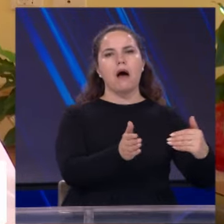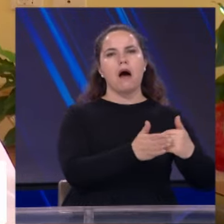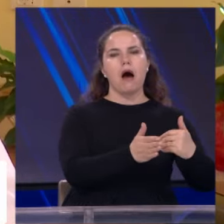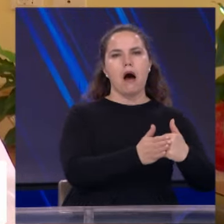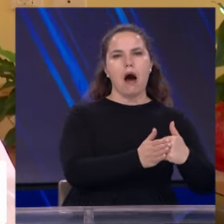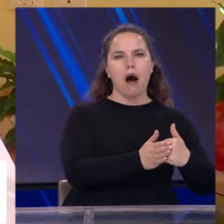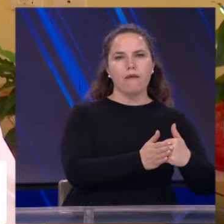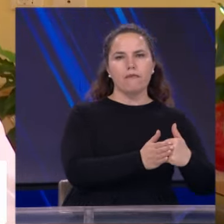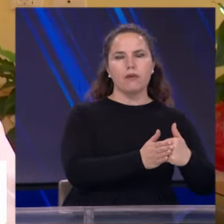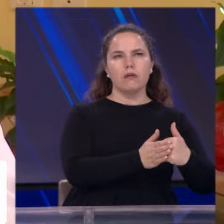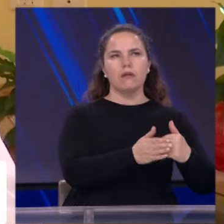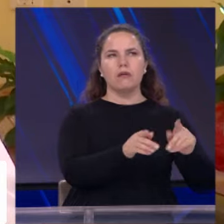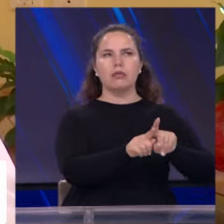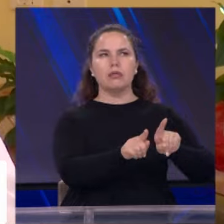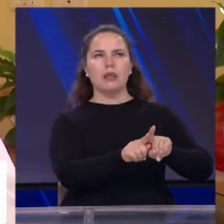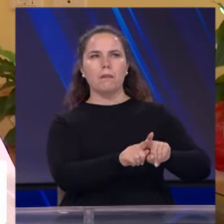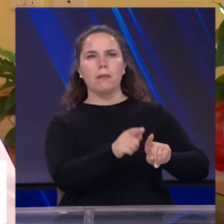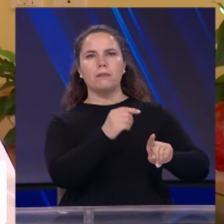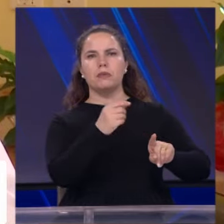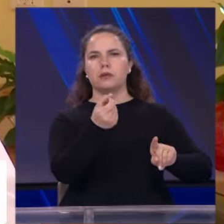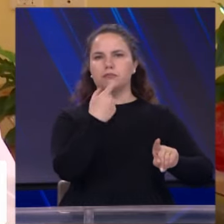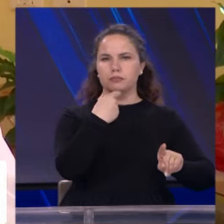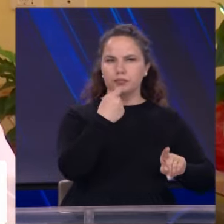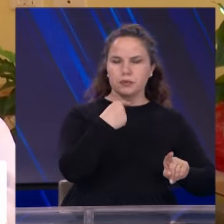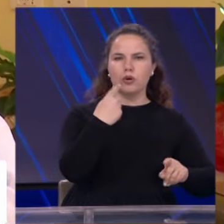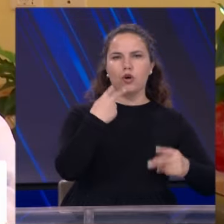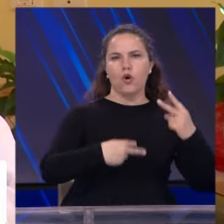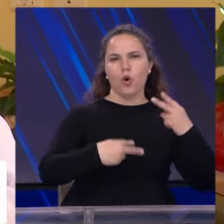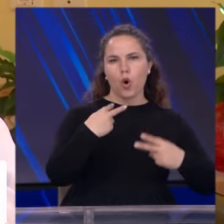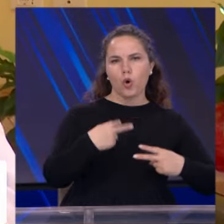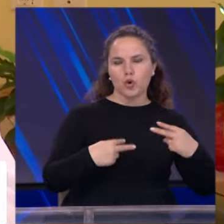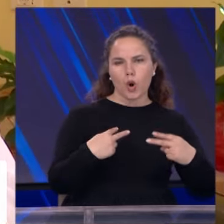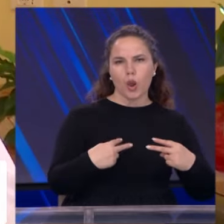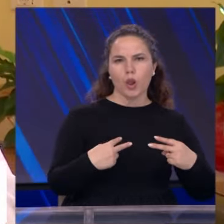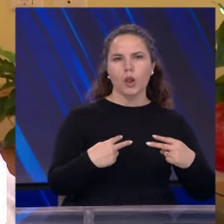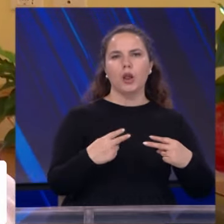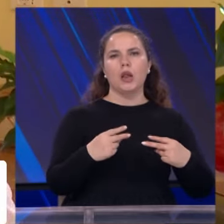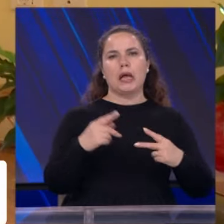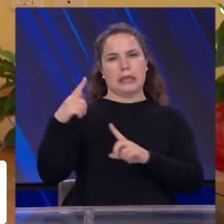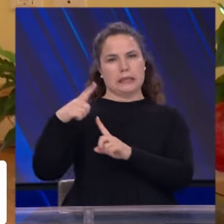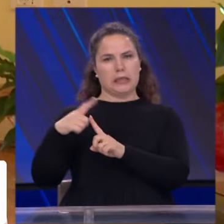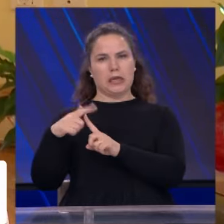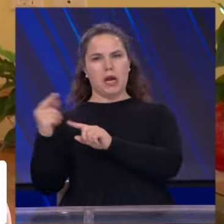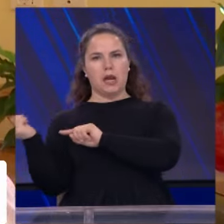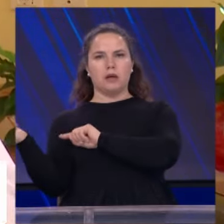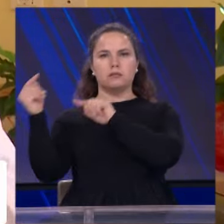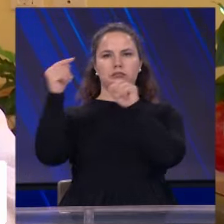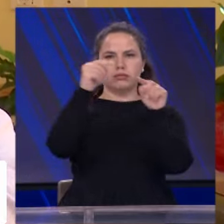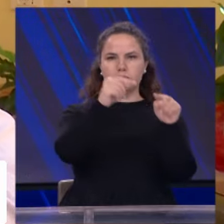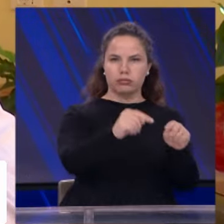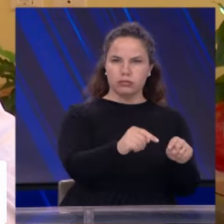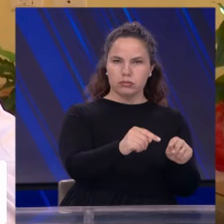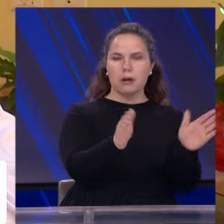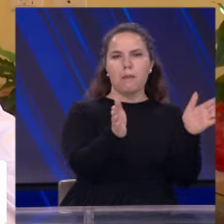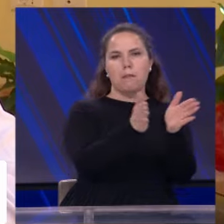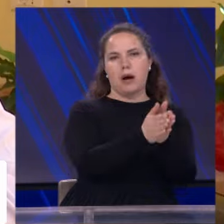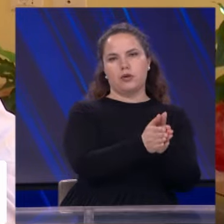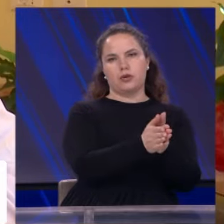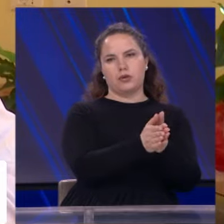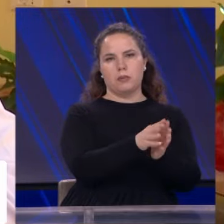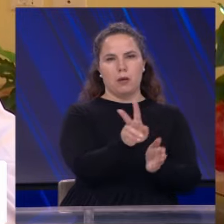qoftë diagnostikimin, qoftë edhe mjekimin nga mjek pneumolog. Mjek pneumolog i Kavajës, por dhe ekipe